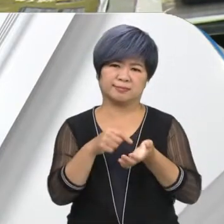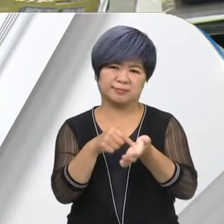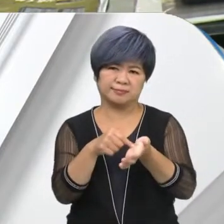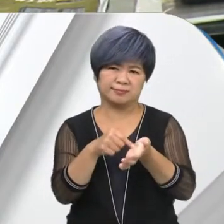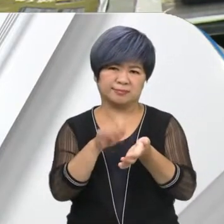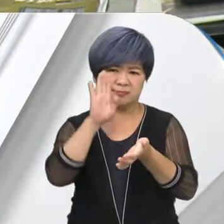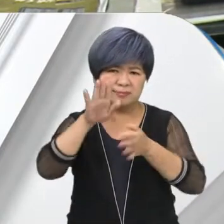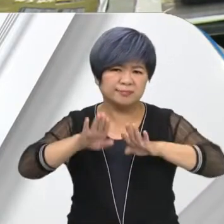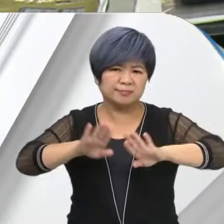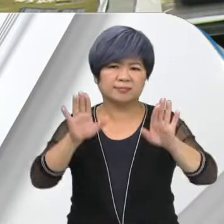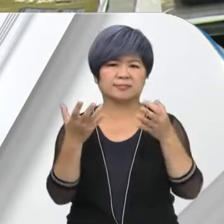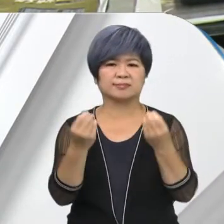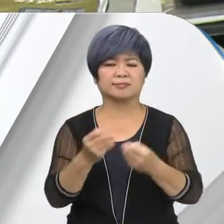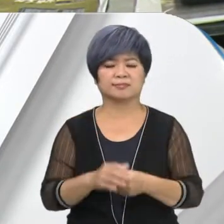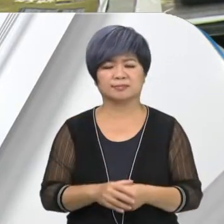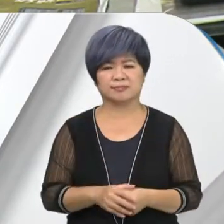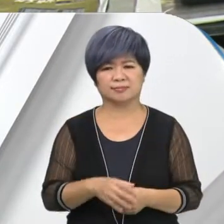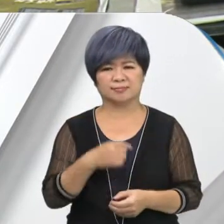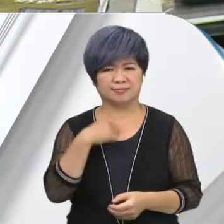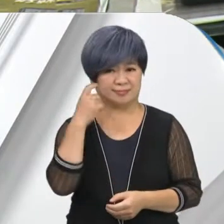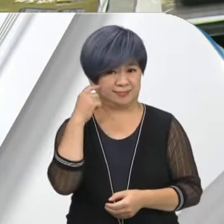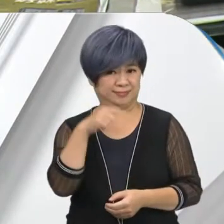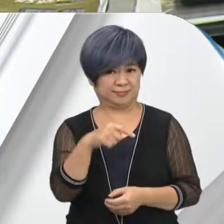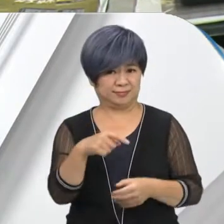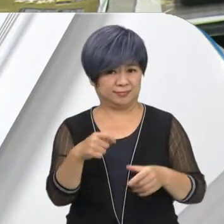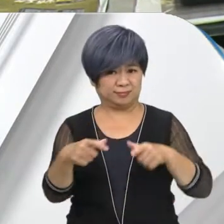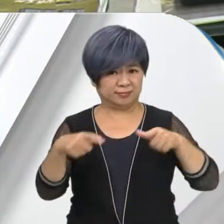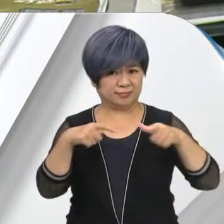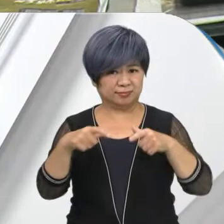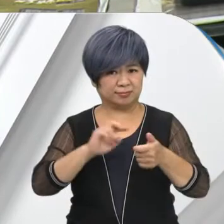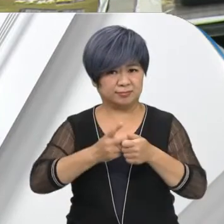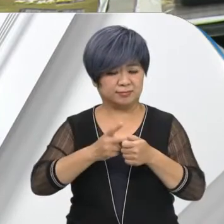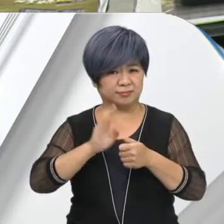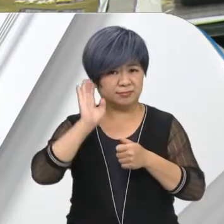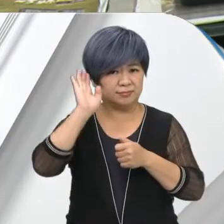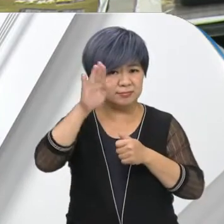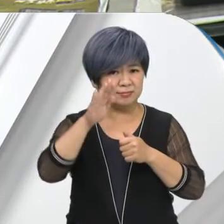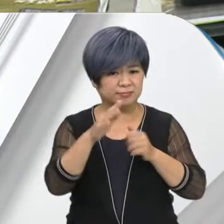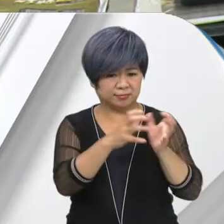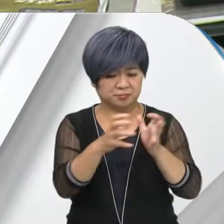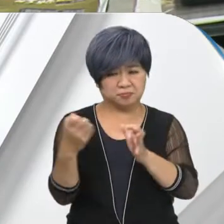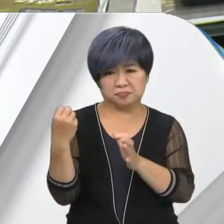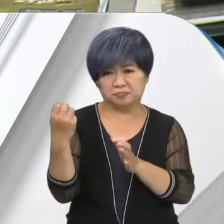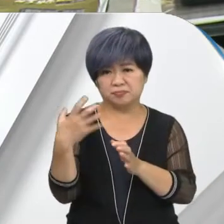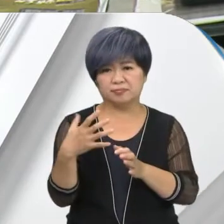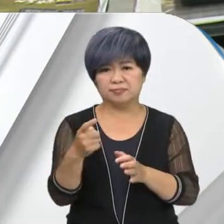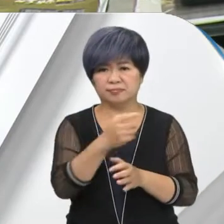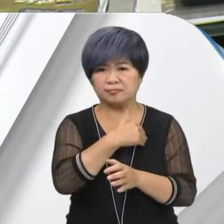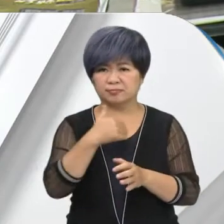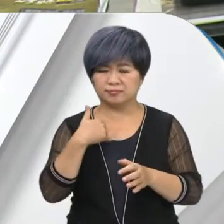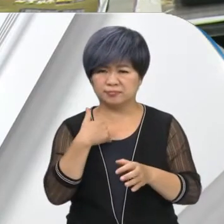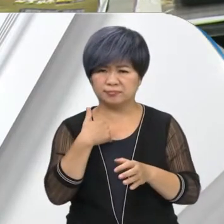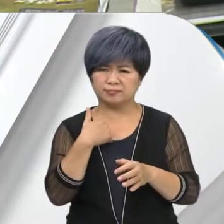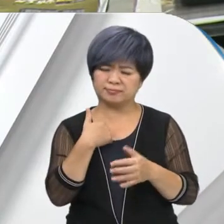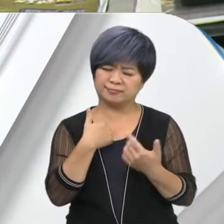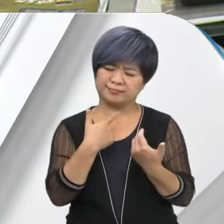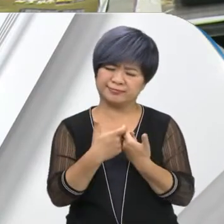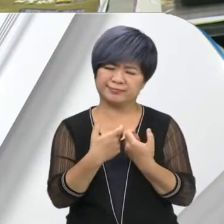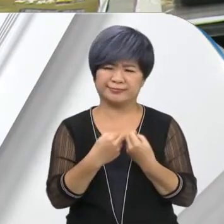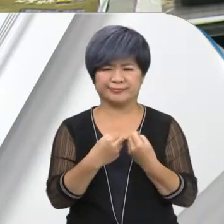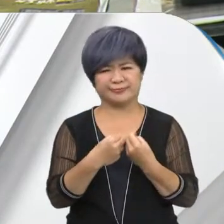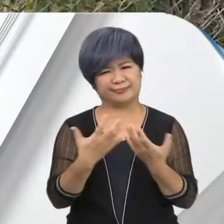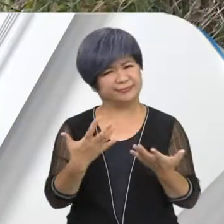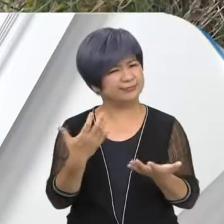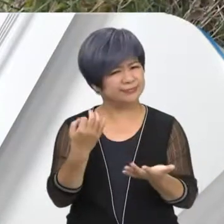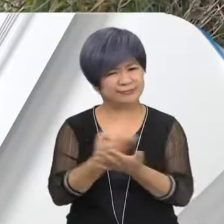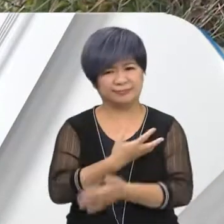瞻呢，因为我们认为这个跟前瞻里面所能提出的要点里面可能会有一些困难